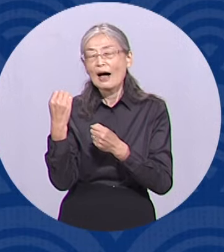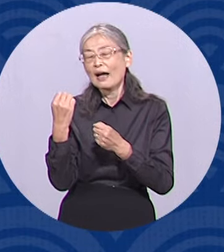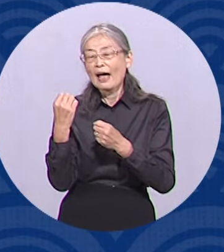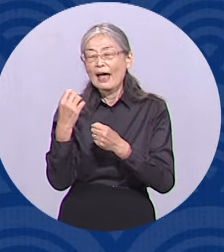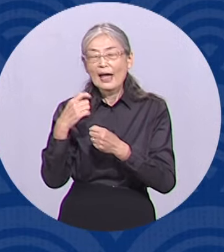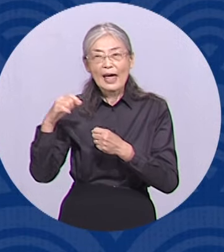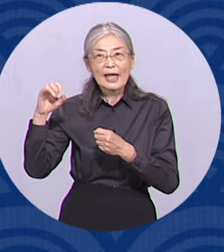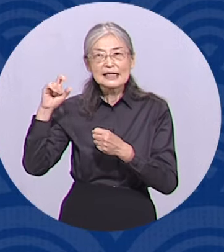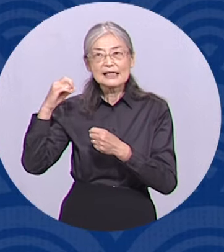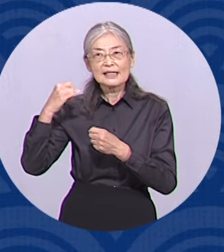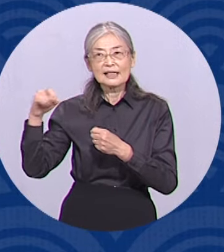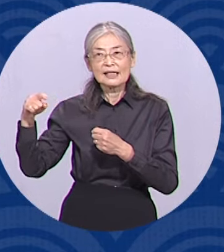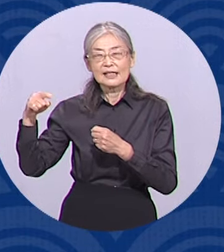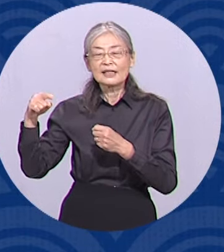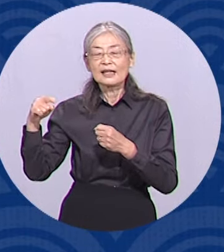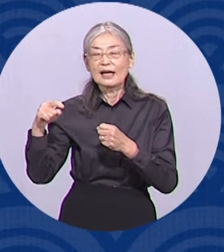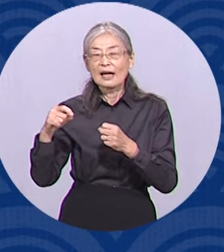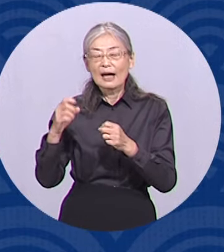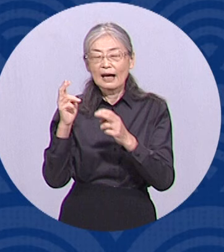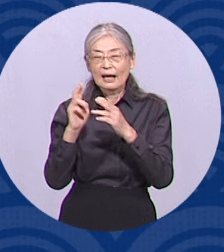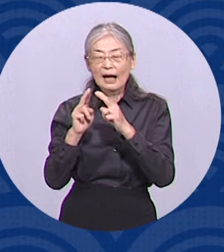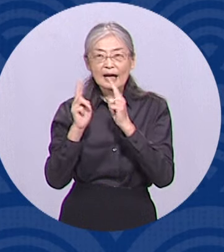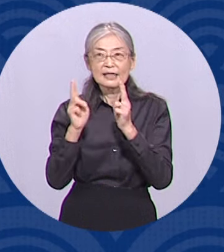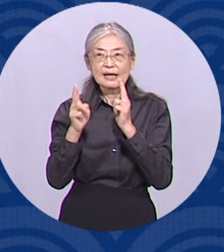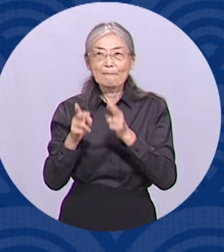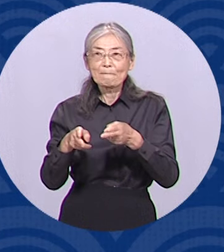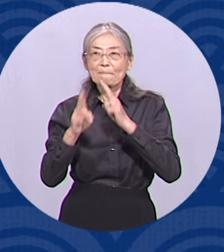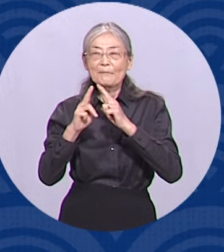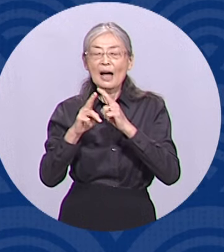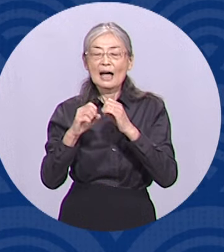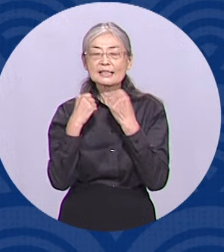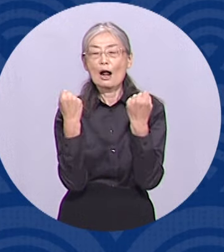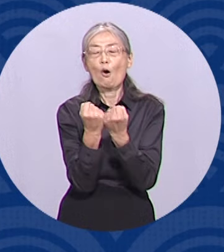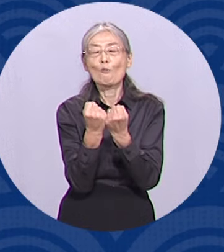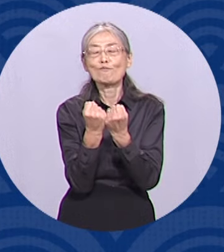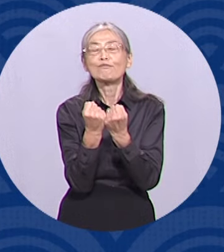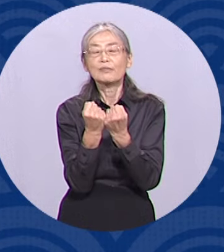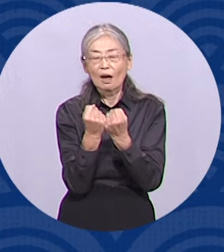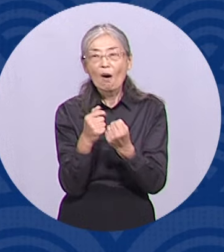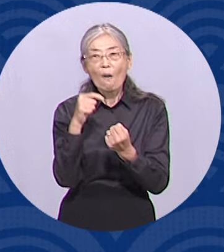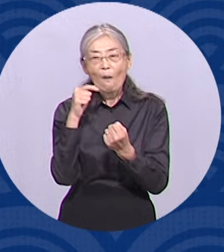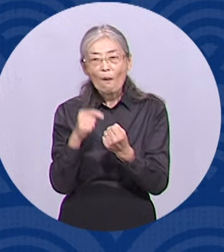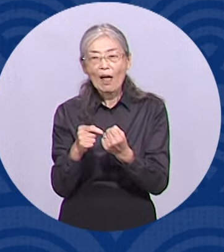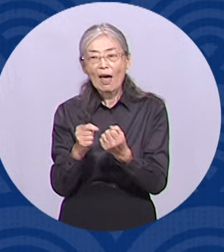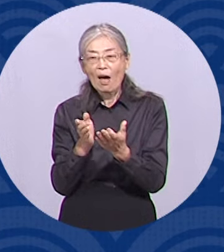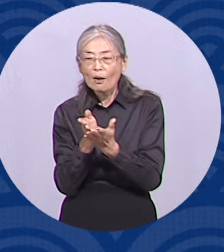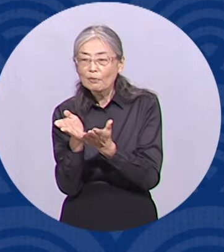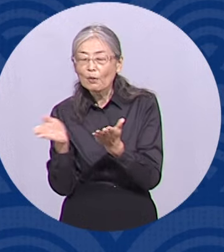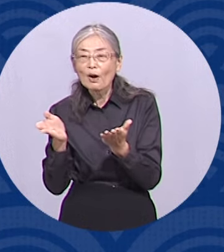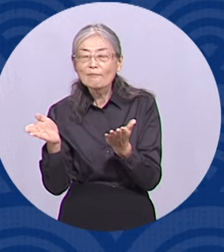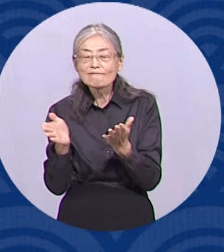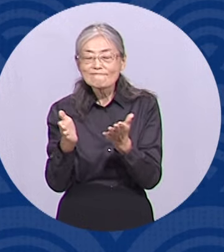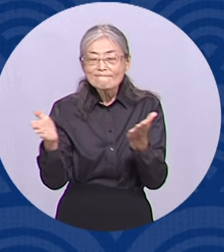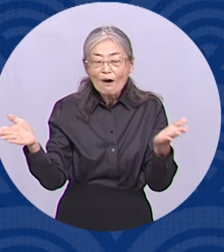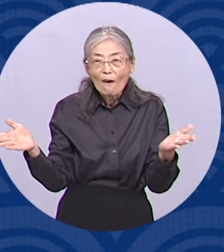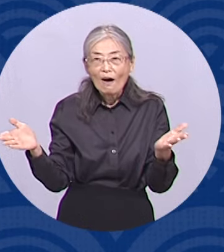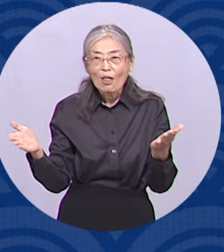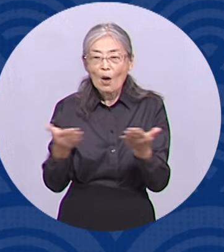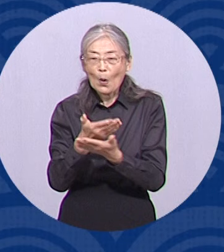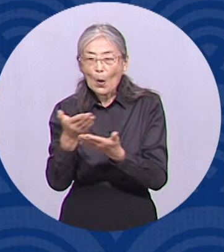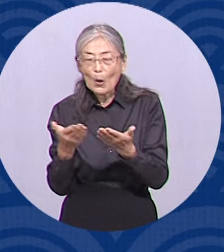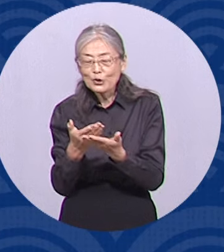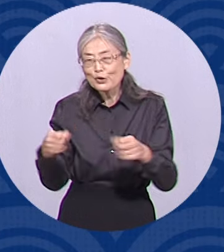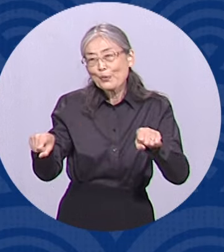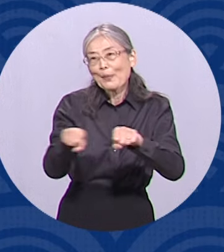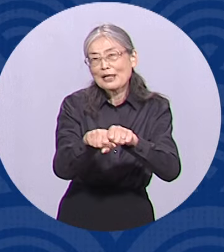らせていただきますが、これは異業種の企業やあるいは起業家などの交流やマッチングで、イノベーションの